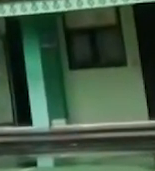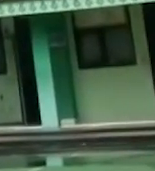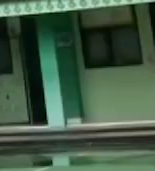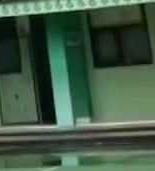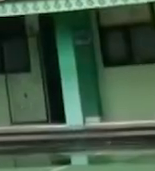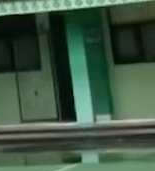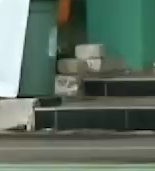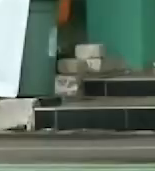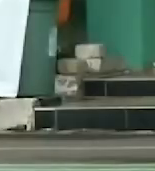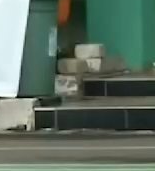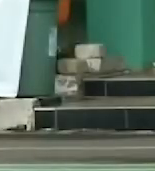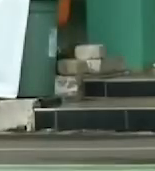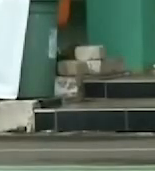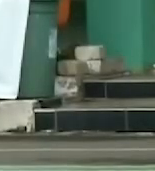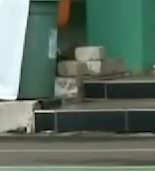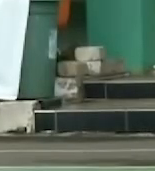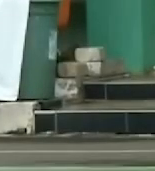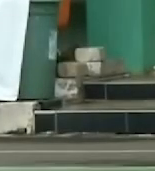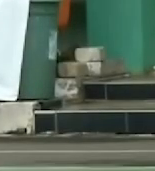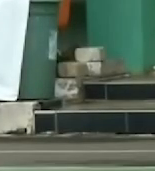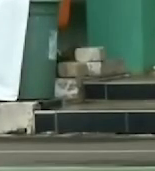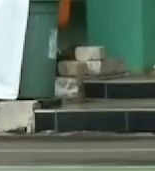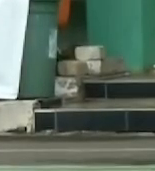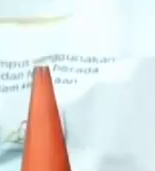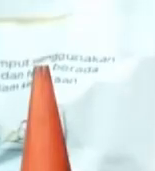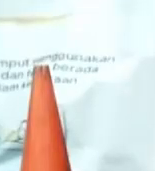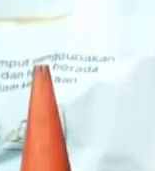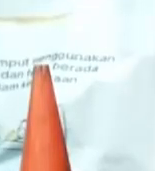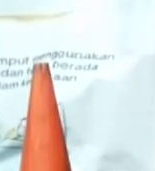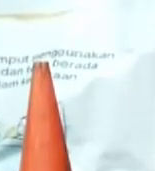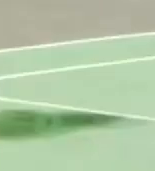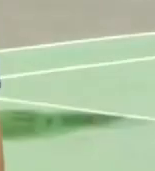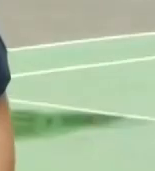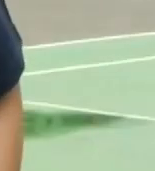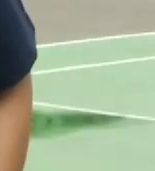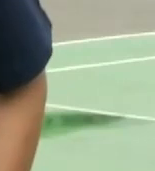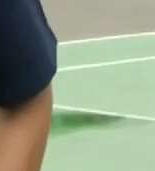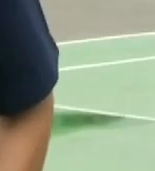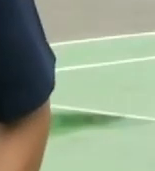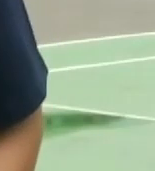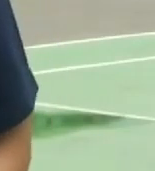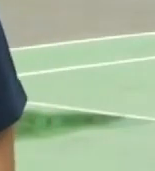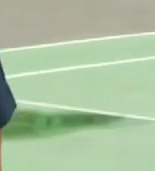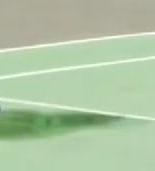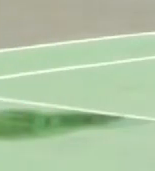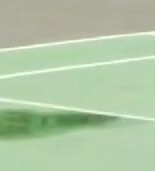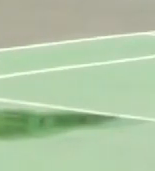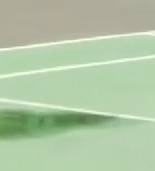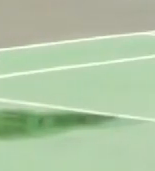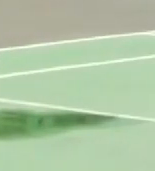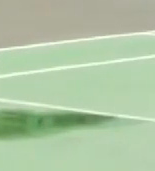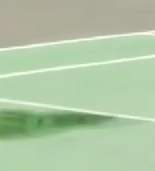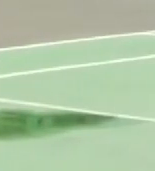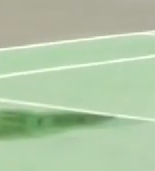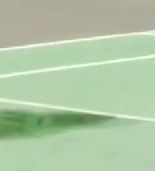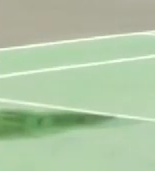dan di sini kami hanya melihat dari sejumlah guru dan juga tenaga dari tata usaha. Dan memang pemirsa,